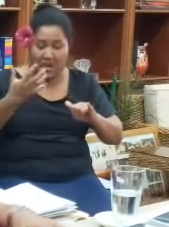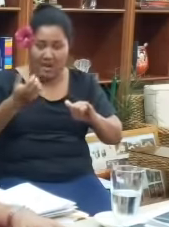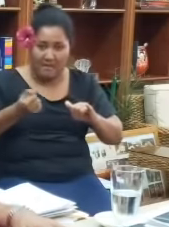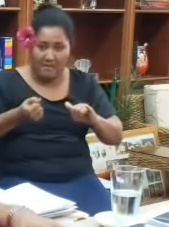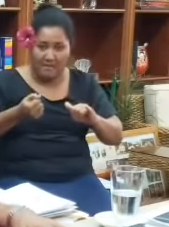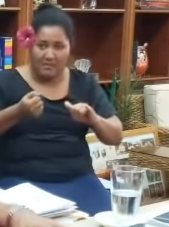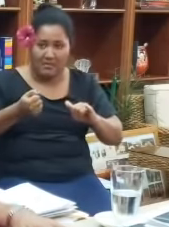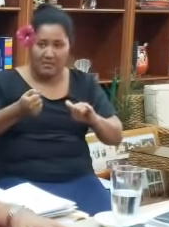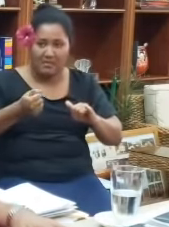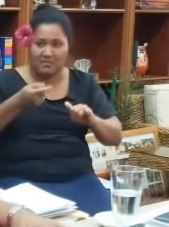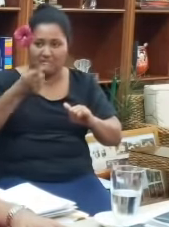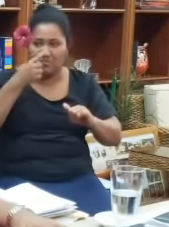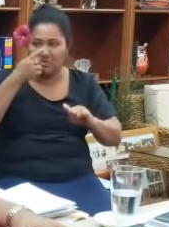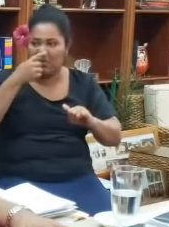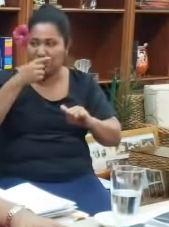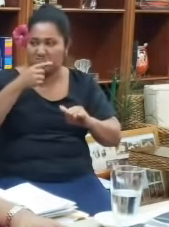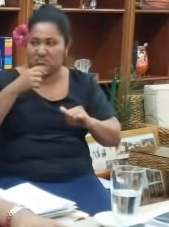Fatalolo, tu es là, tu